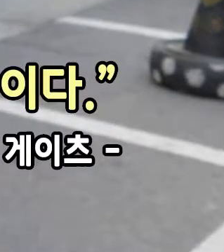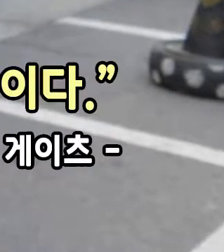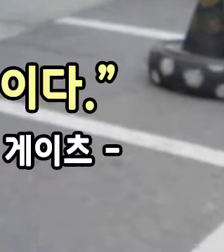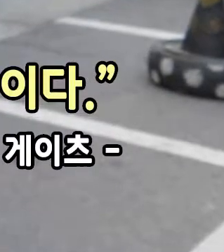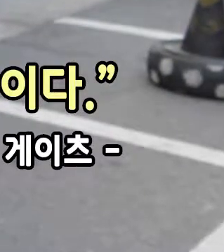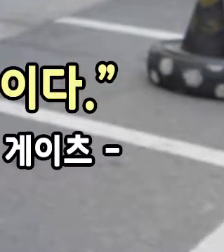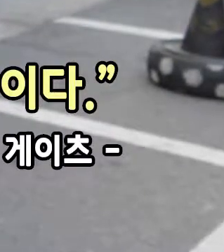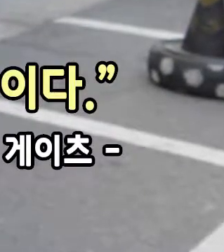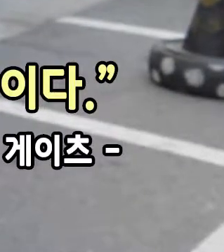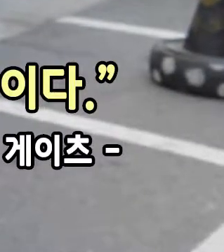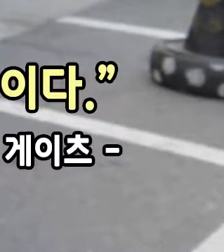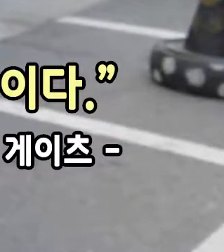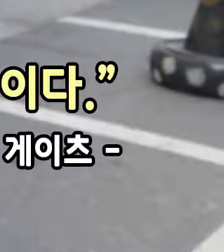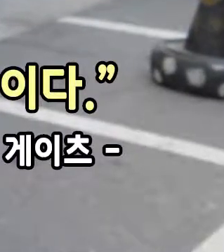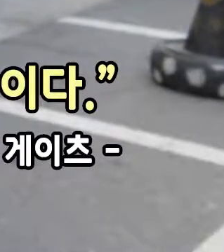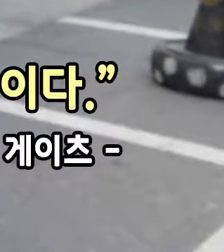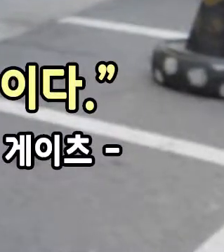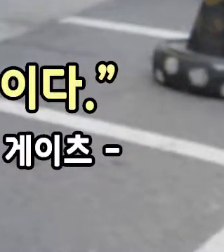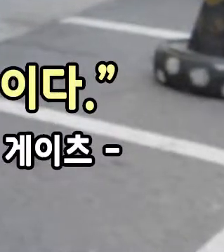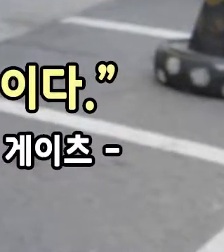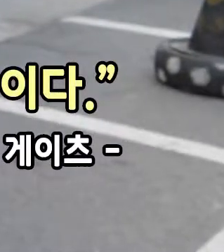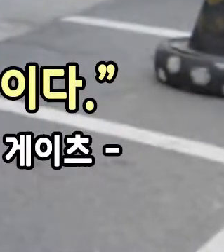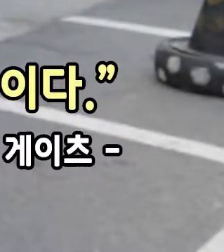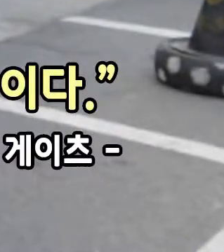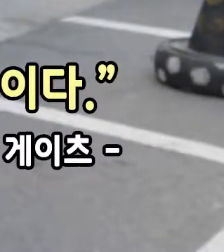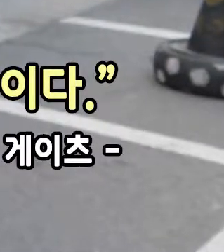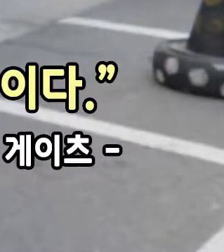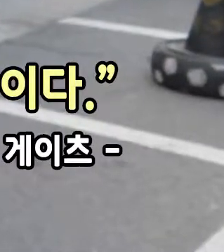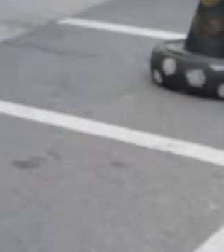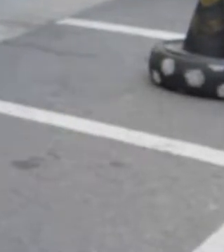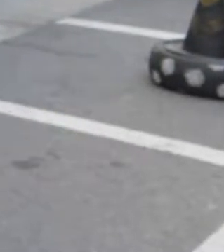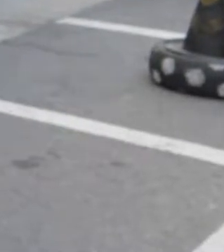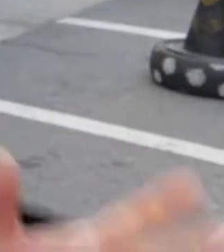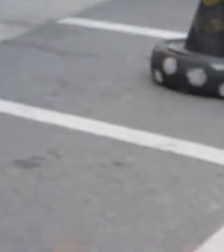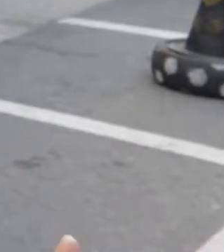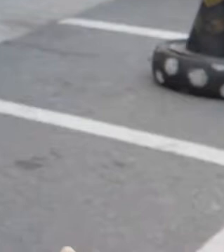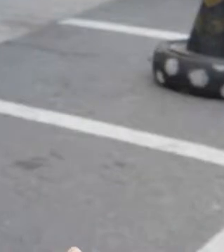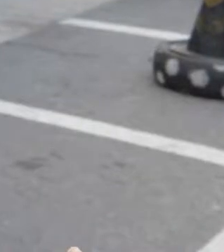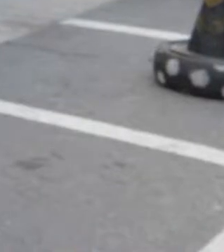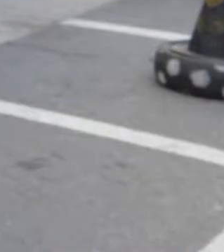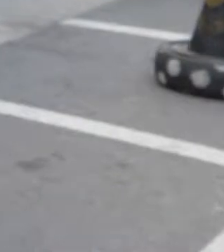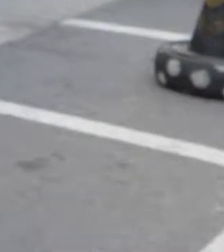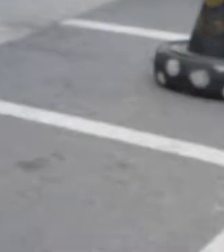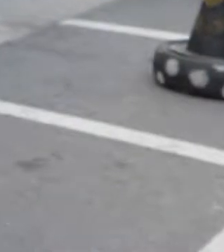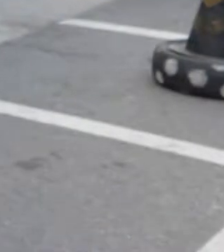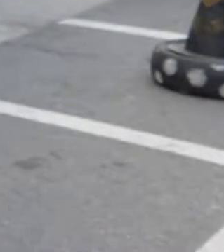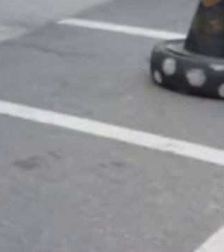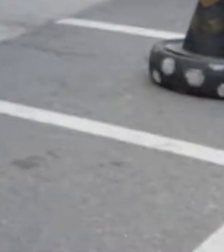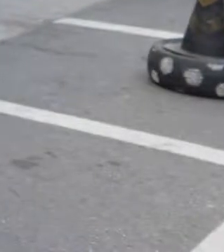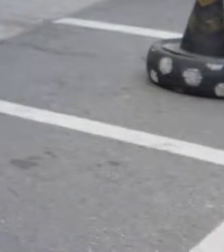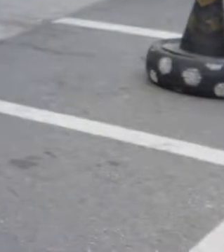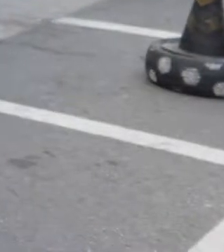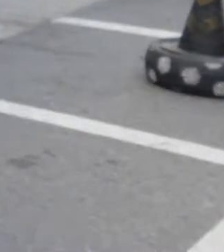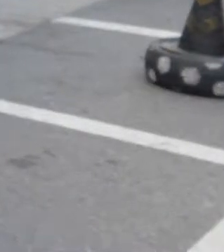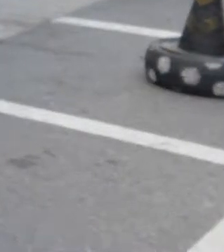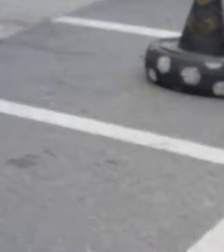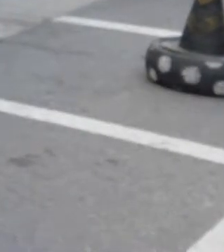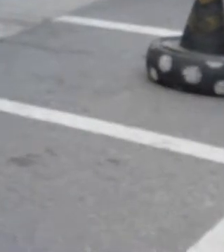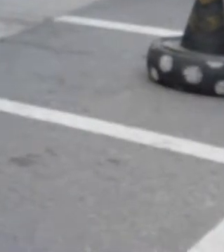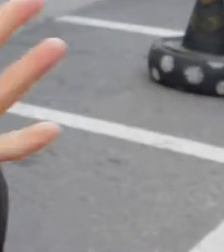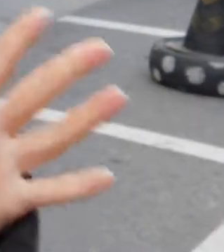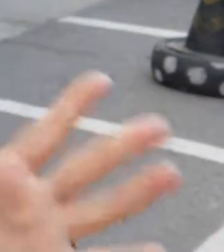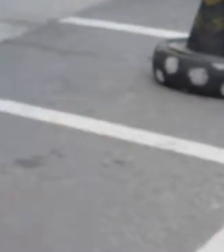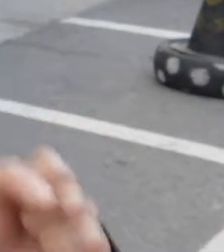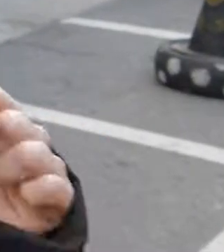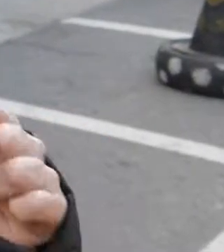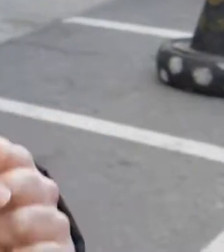습관이다. 마이크로소프트사 CEO인 빌 게이츠가 한 말인데요. 어렸을 적부터 책을 읽는 습관을 가진다는 것은 그 삶의